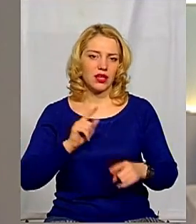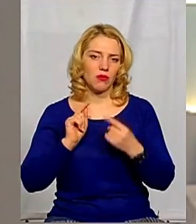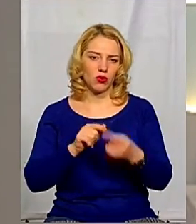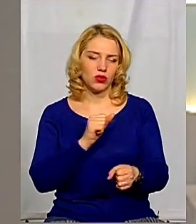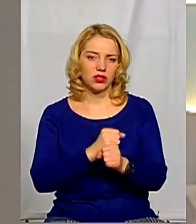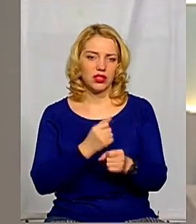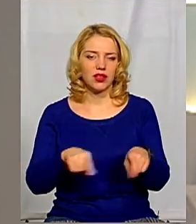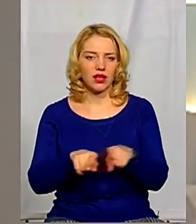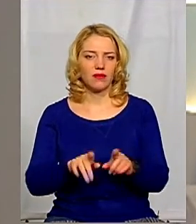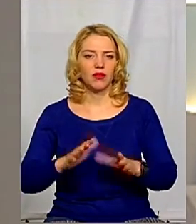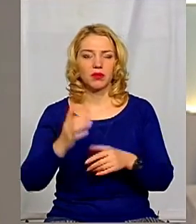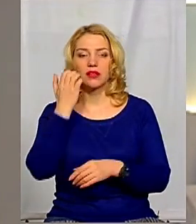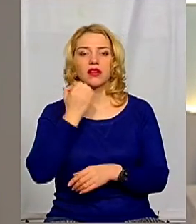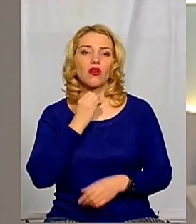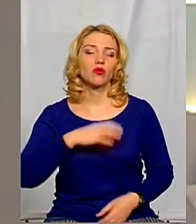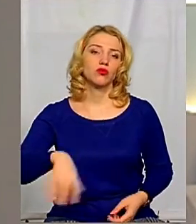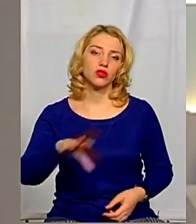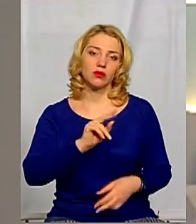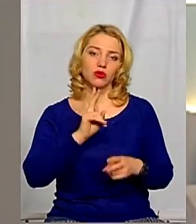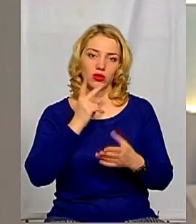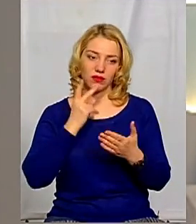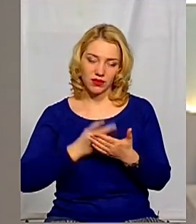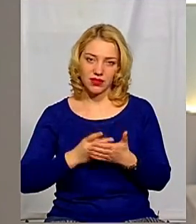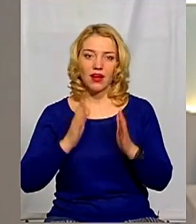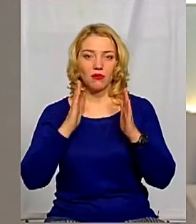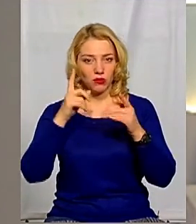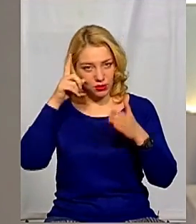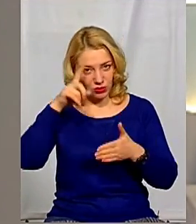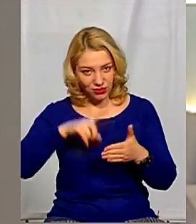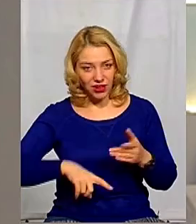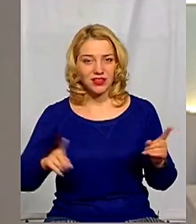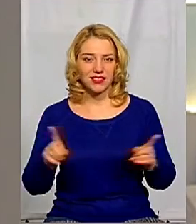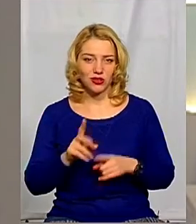цим випадкам. Дякую всім, хто дивився. Будемо